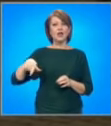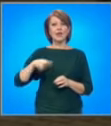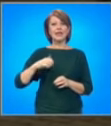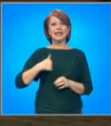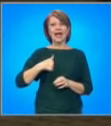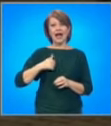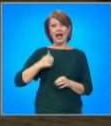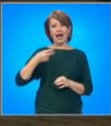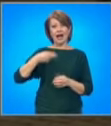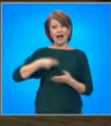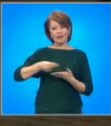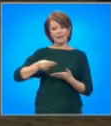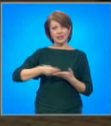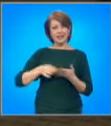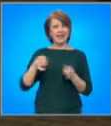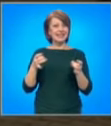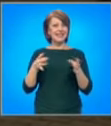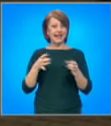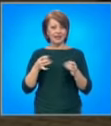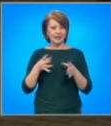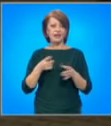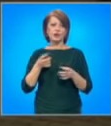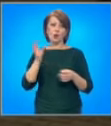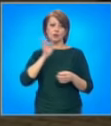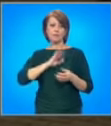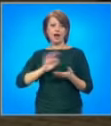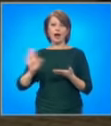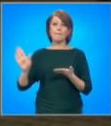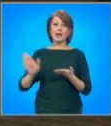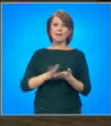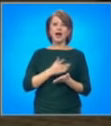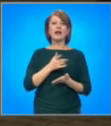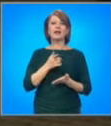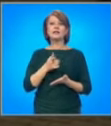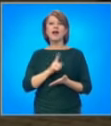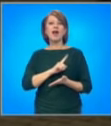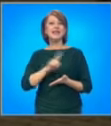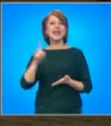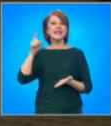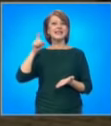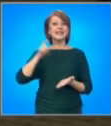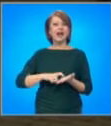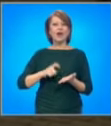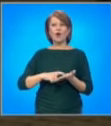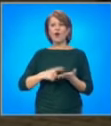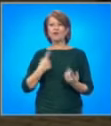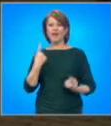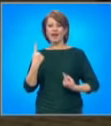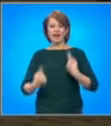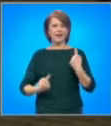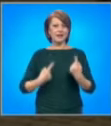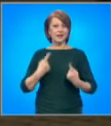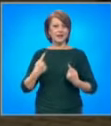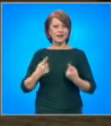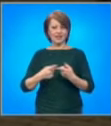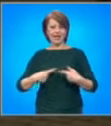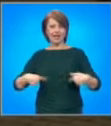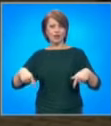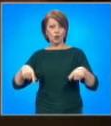Средец обаче вече успяха да премахнат някои незаконни атракциони на територията на Борисовата